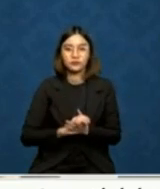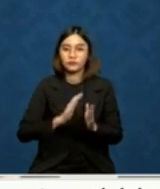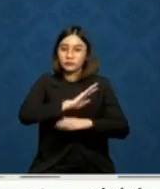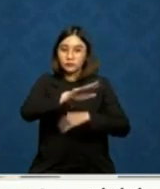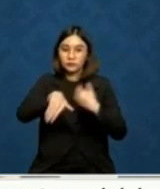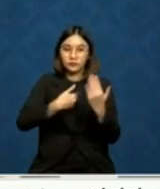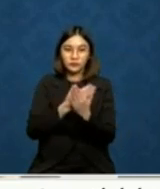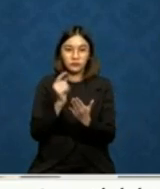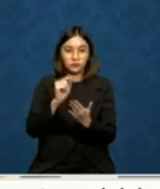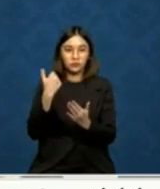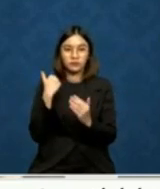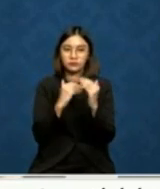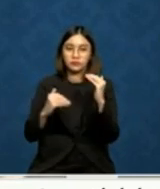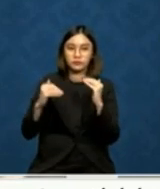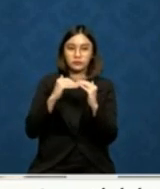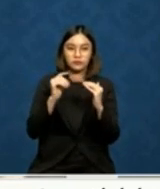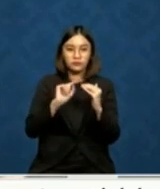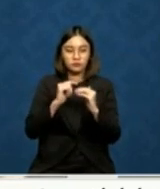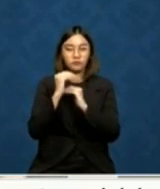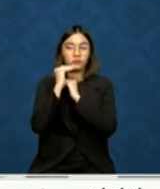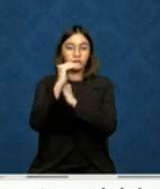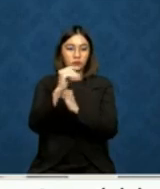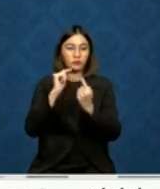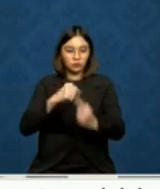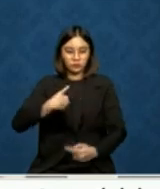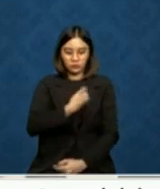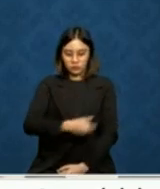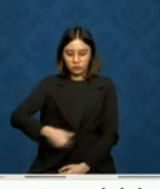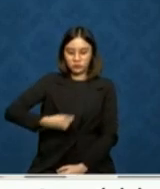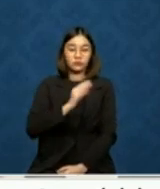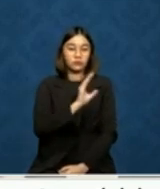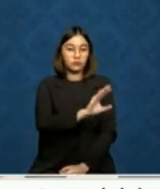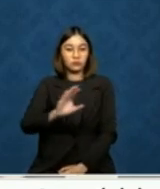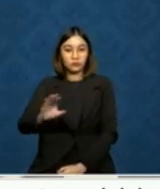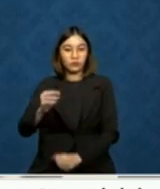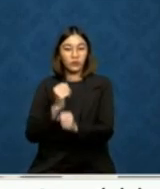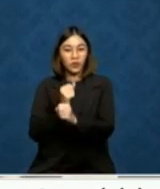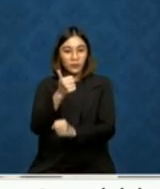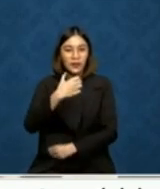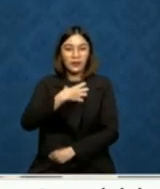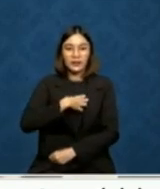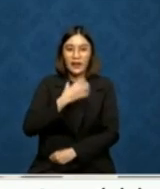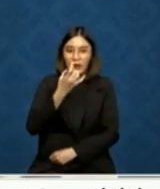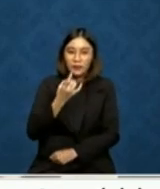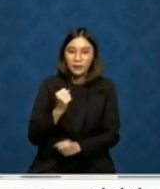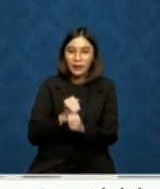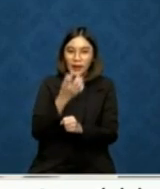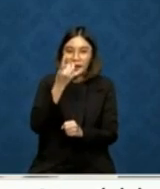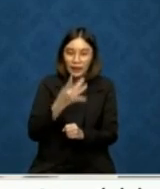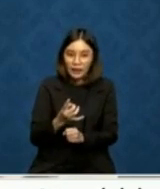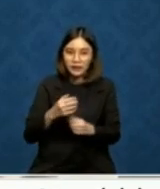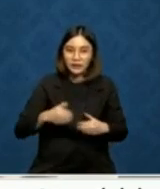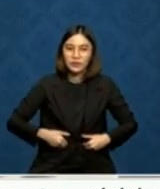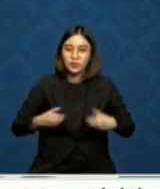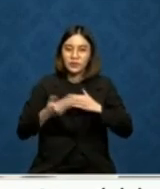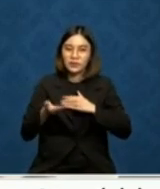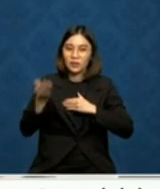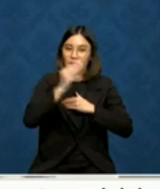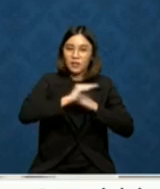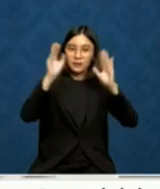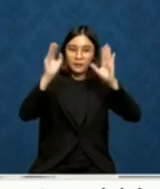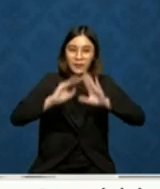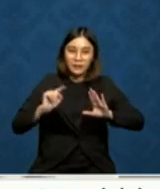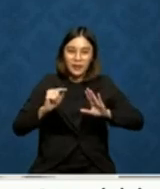ล่านี้เขามีสิทธิ์ที่จะกำหนดร่างกายของตนเองได้ว่าเขาต้องการที่จะดำเนินชีวิตแบบไหนเ